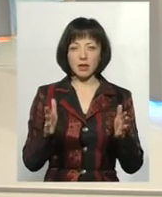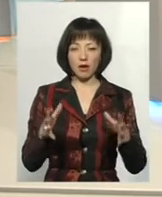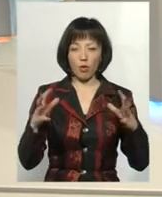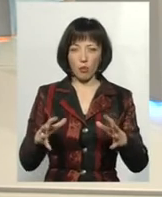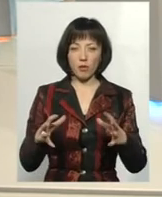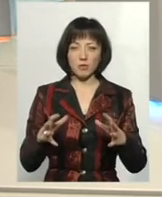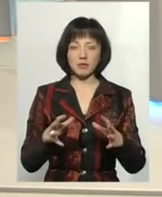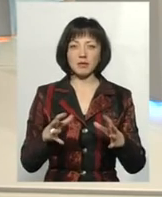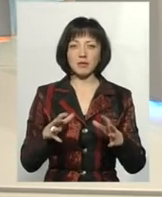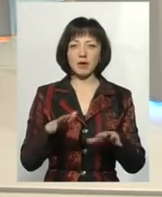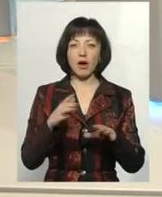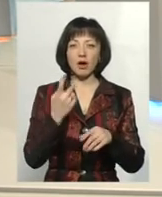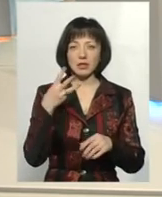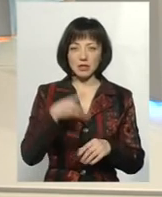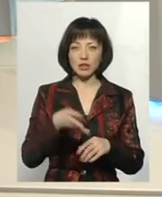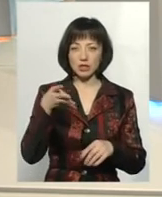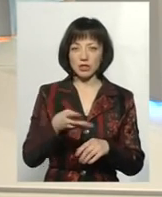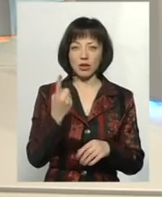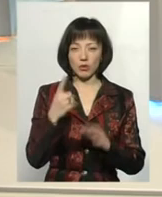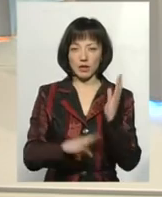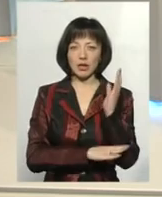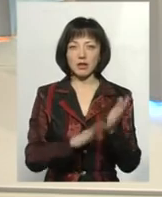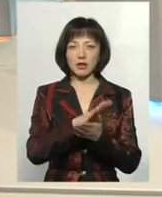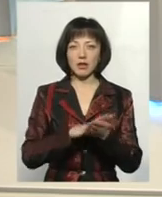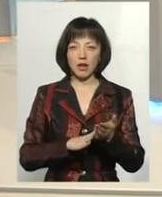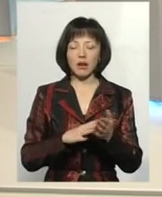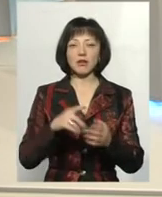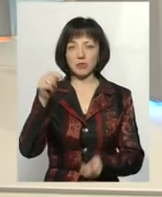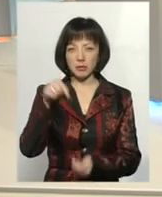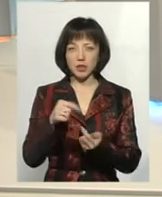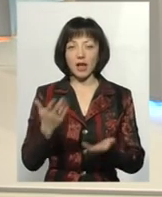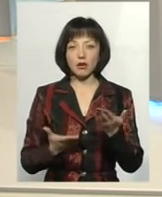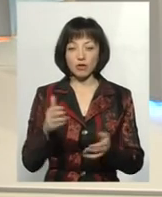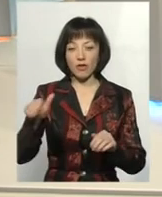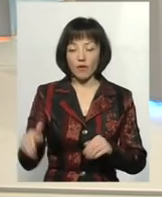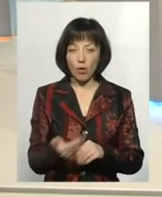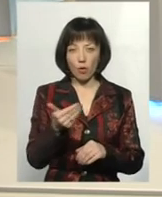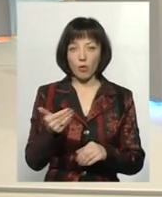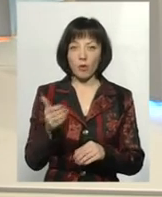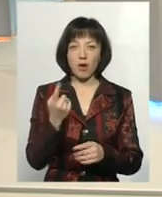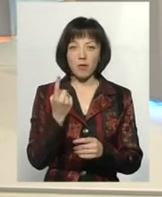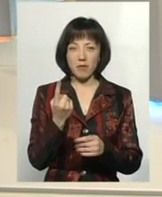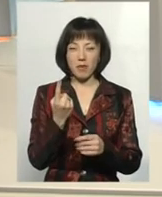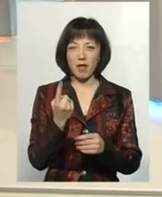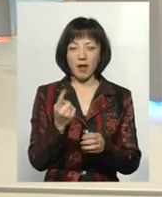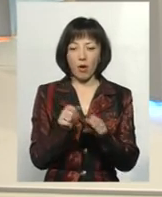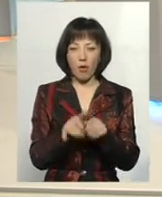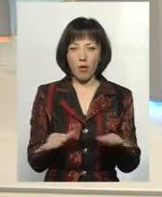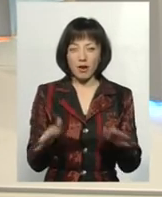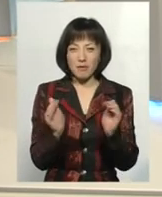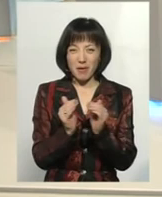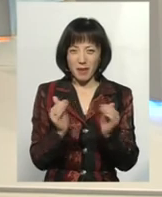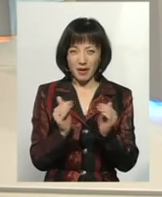тобто по 3-4 тисячі одне дерево, для того, щоб можна, і надалі воно приживається. Якщо ми його викопуємо, і маленька коренева система, або